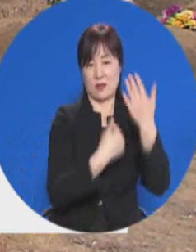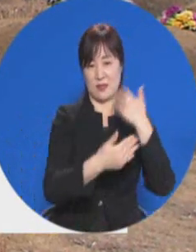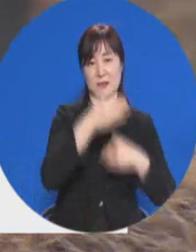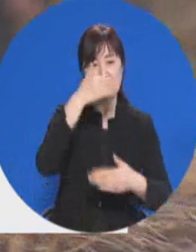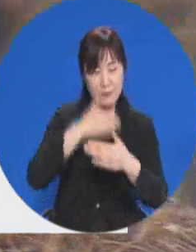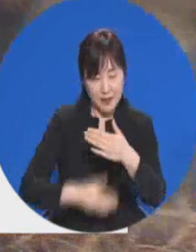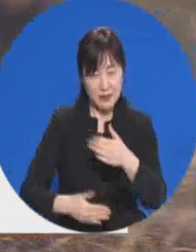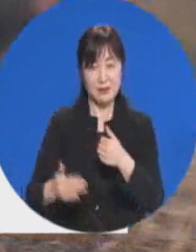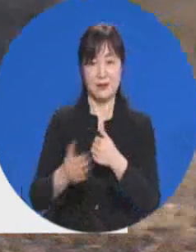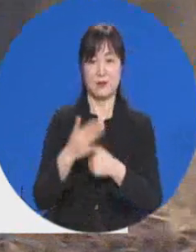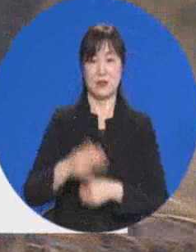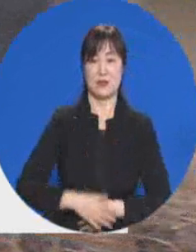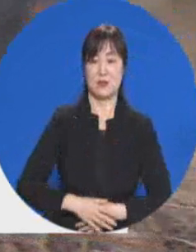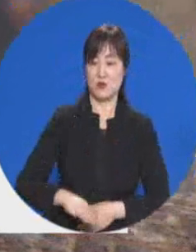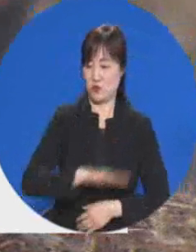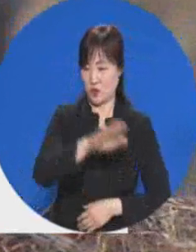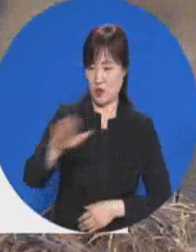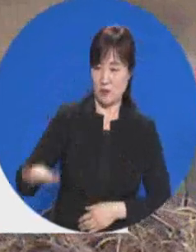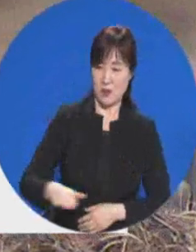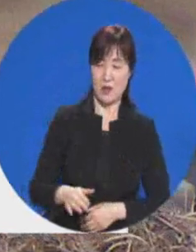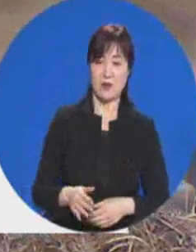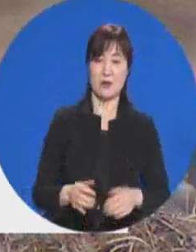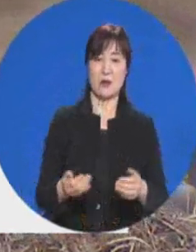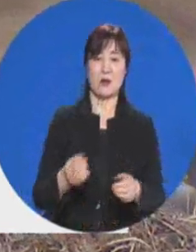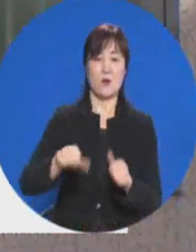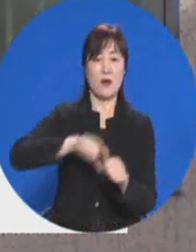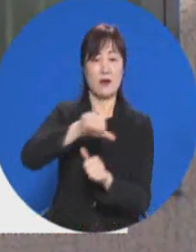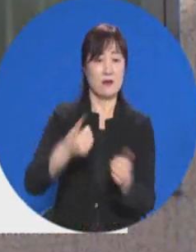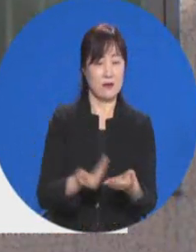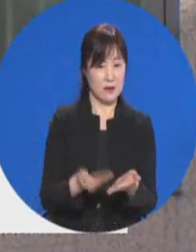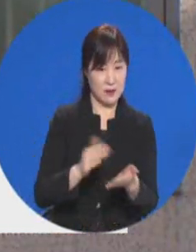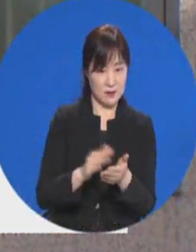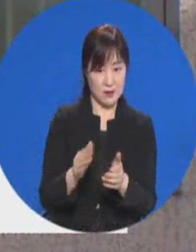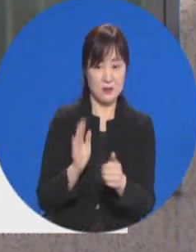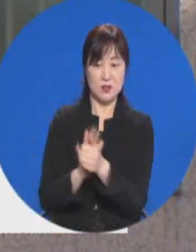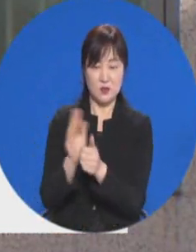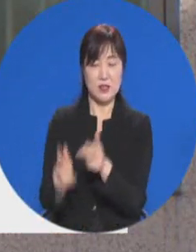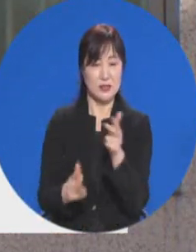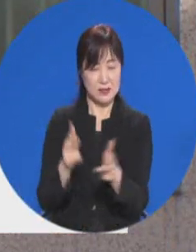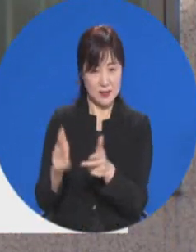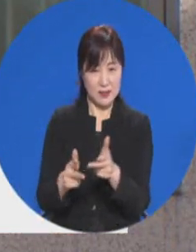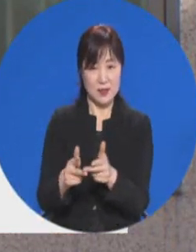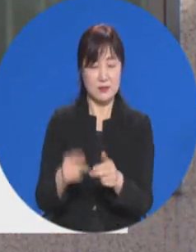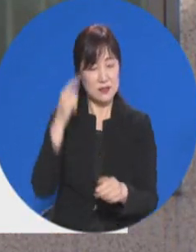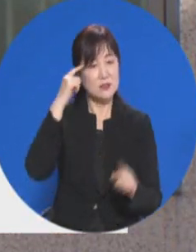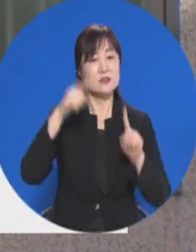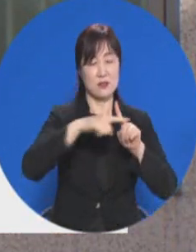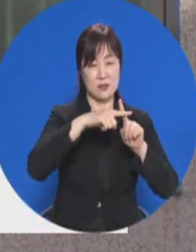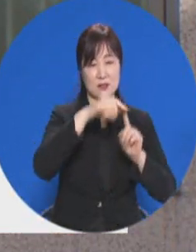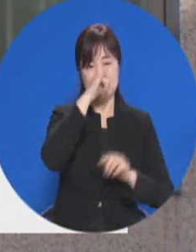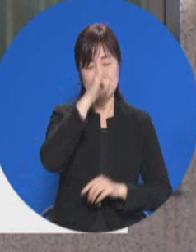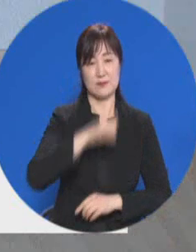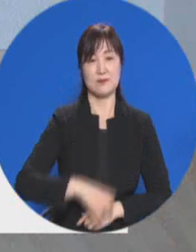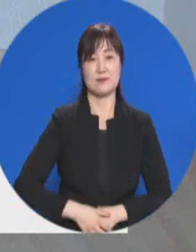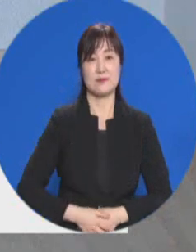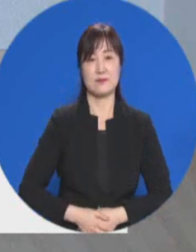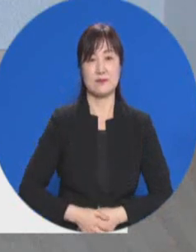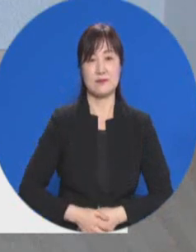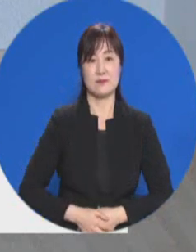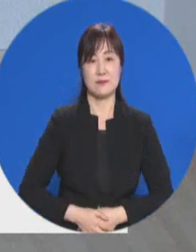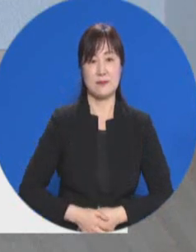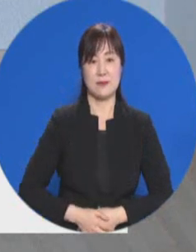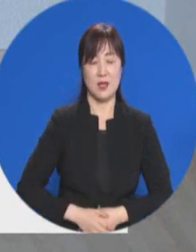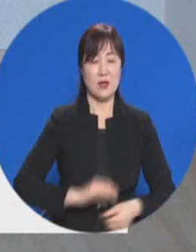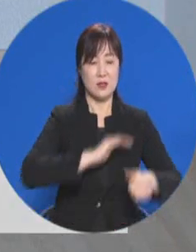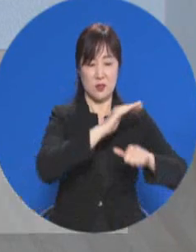데다 주변 마을의 환경 개선과 주민 지원 사업 등 각종 지원 시책이 긍정적으로 작용했습니다.